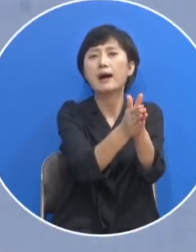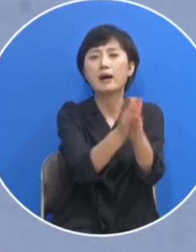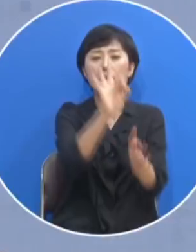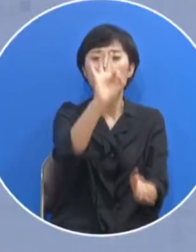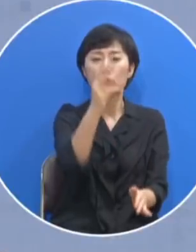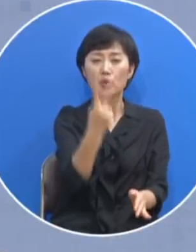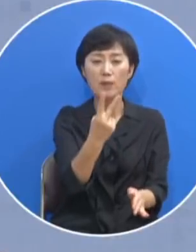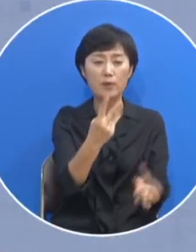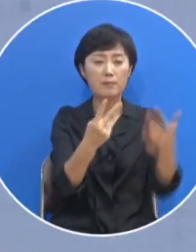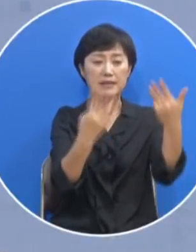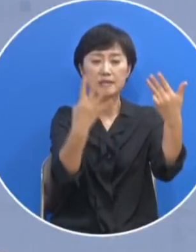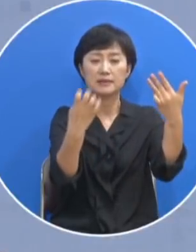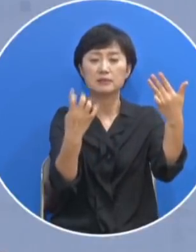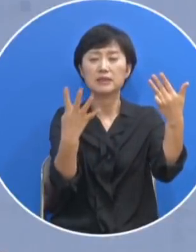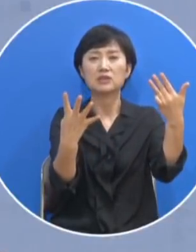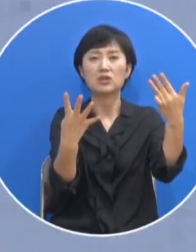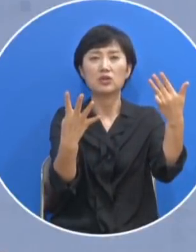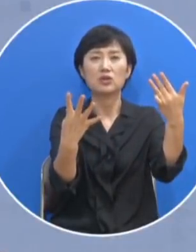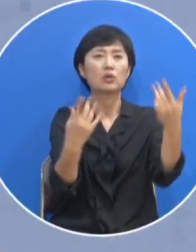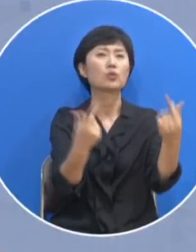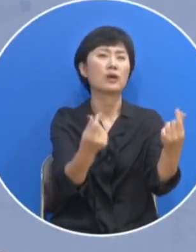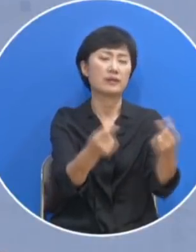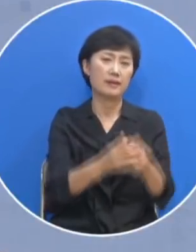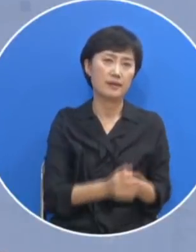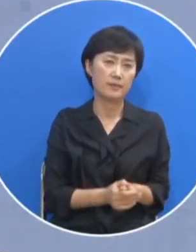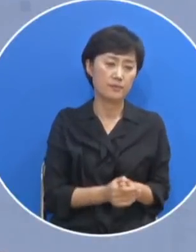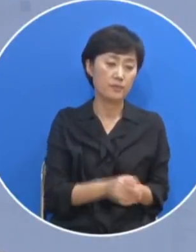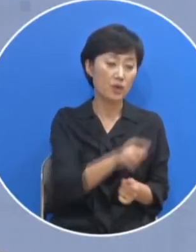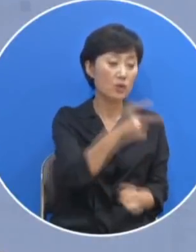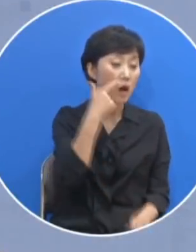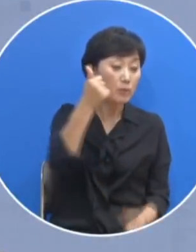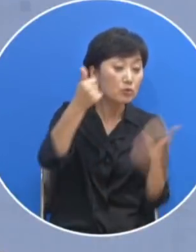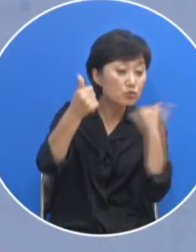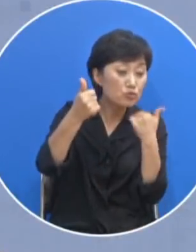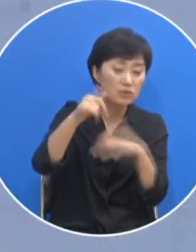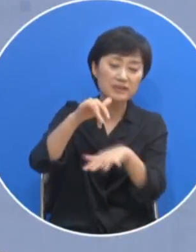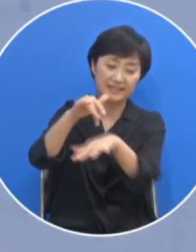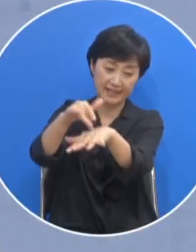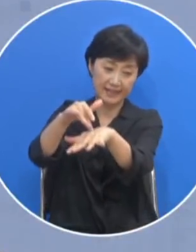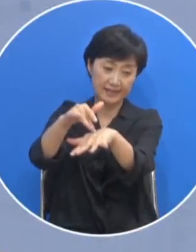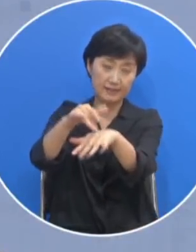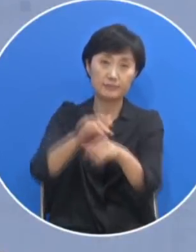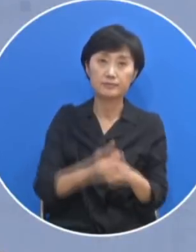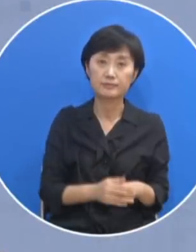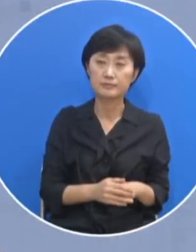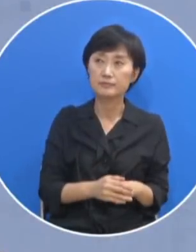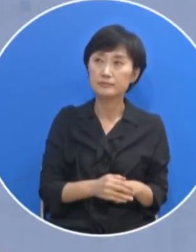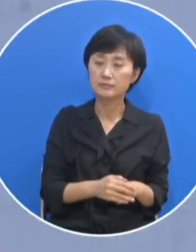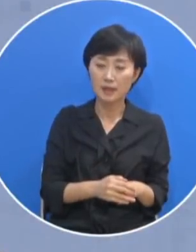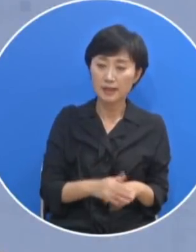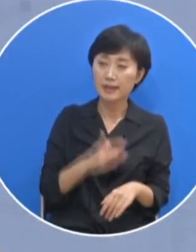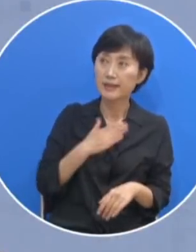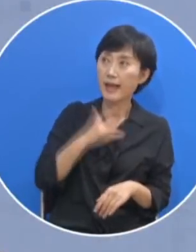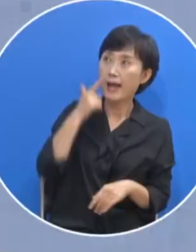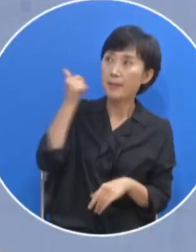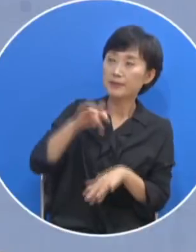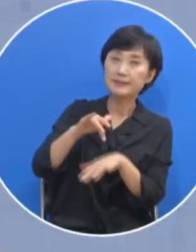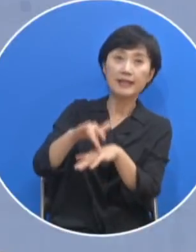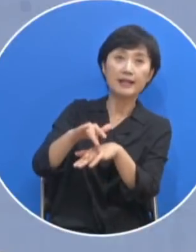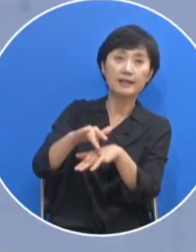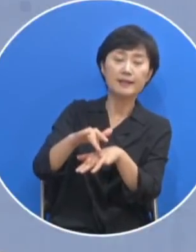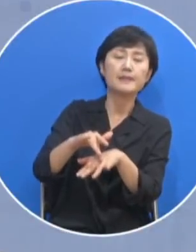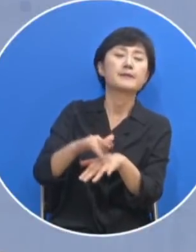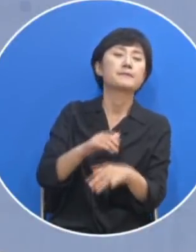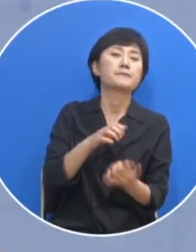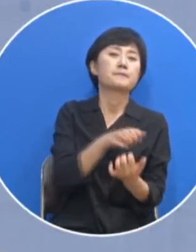인보이스 하체가 뺄 수 있어 아비라 그랬어요 out of love 요구하는 걸맞게 본 없구요 소림파 택 1 쌩 알렸는데요